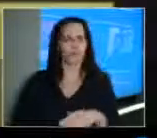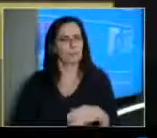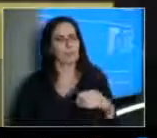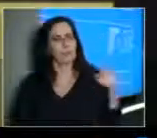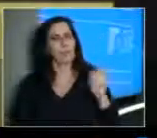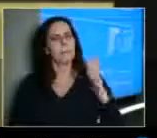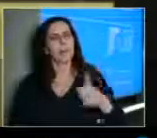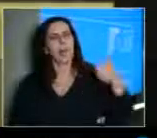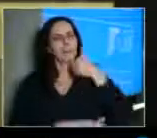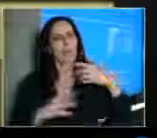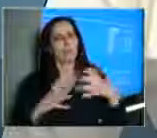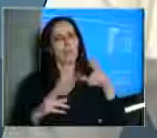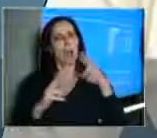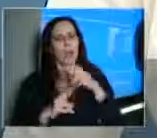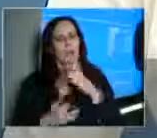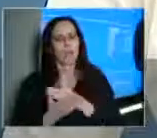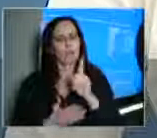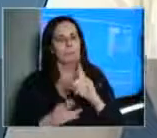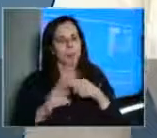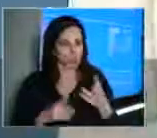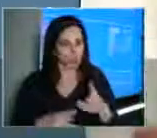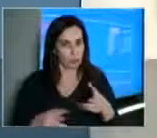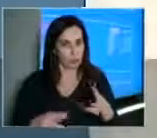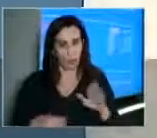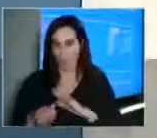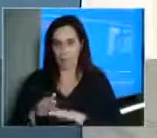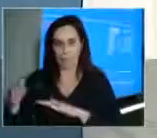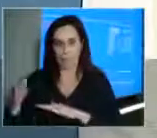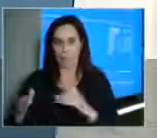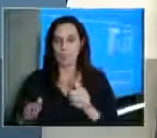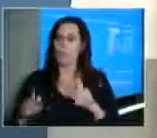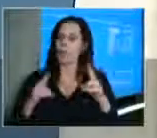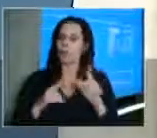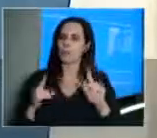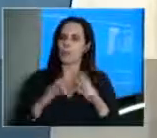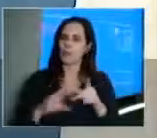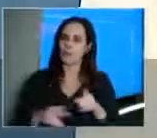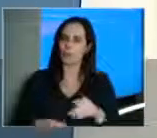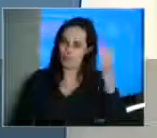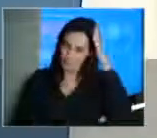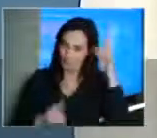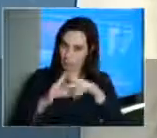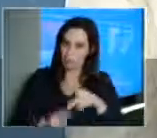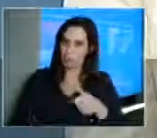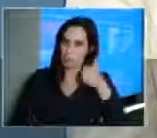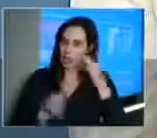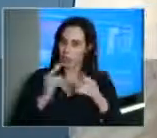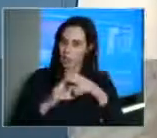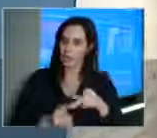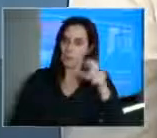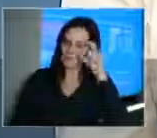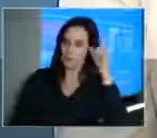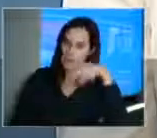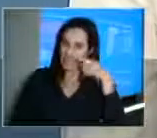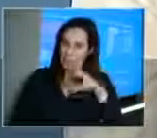מראשי המפלגות נפגשתם כבר? גם מפלגות ימין, כמו שאתה אומר. מי פגש אתכם? נפתלי בנט, אילת שקד,